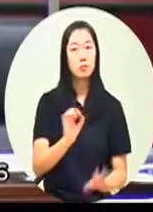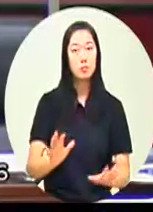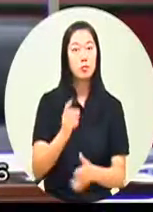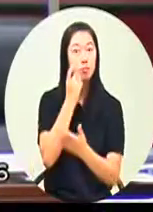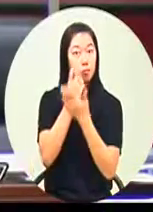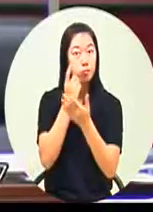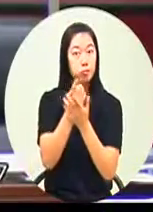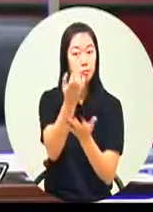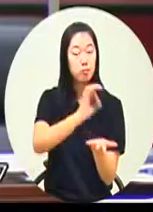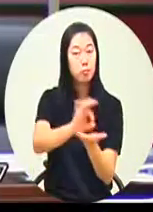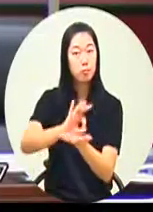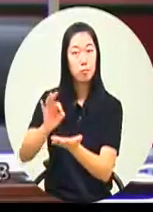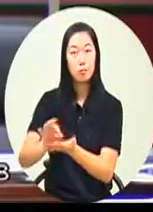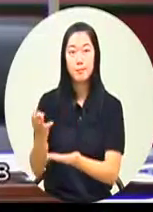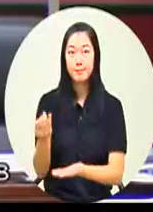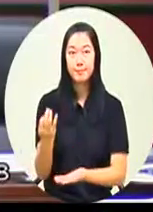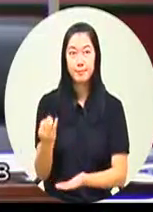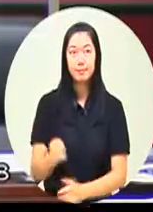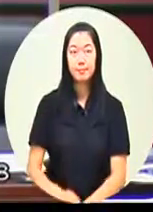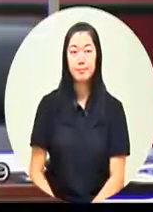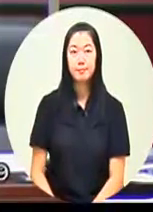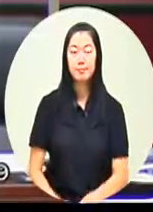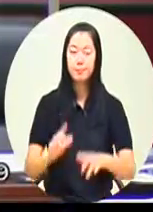钱，大概数字。